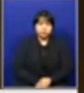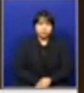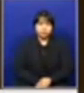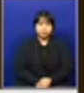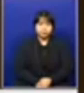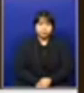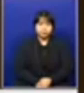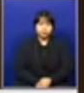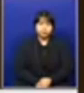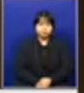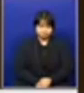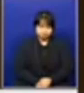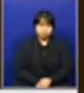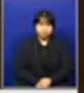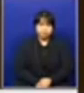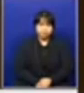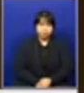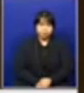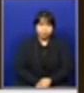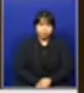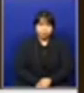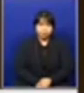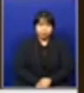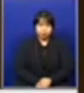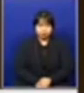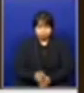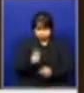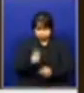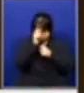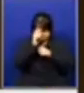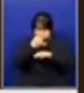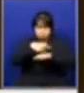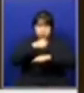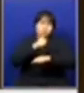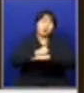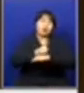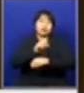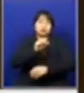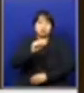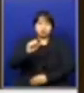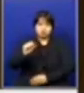ครับกับเรียนท่านประธานสภาผู้แทนราษฎรที่เคารพ